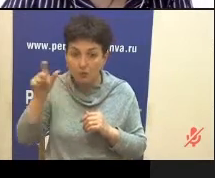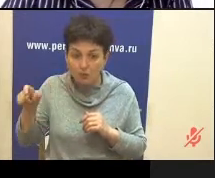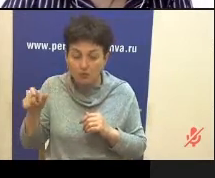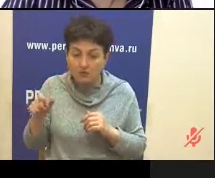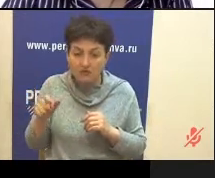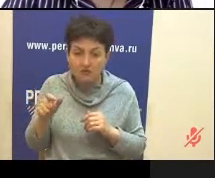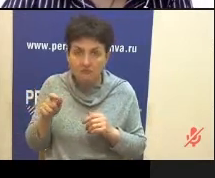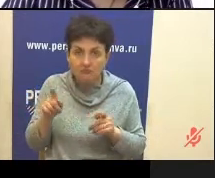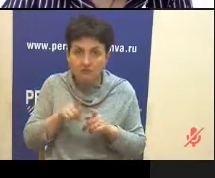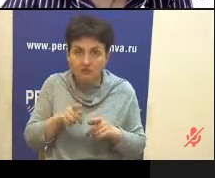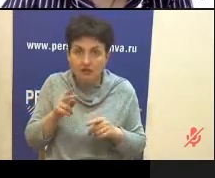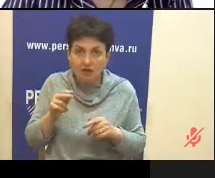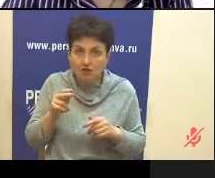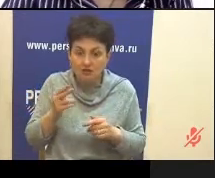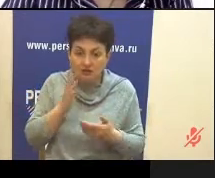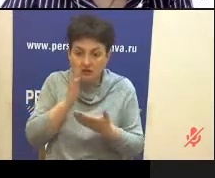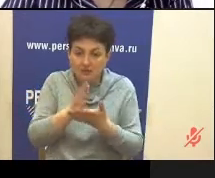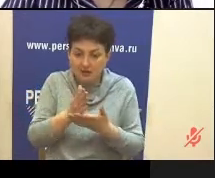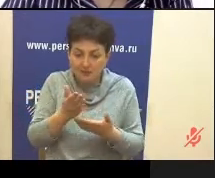люди, даже не